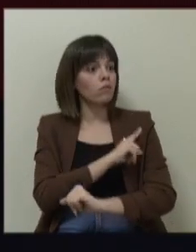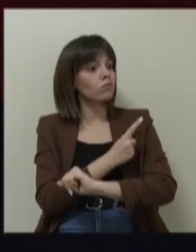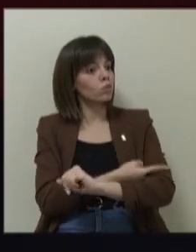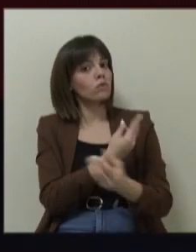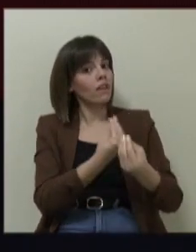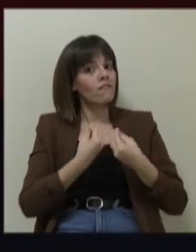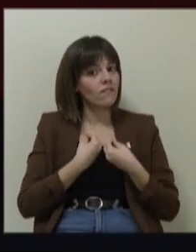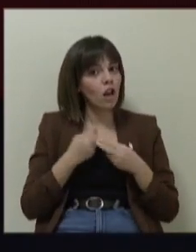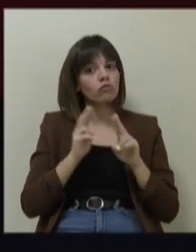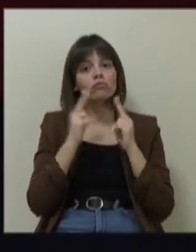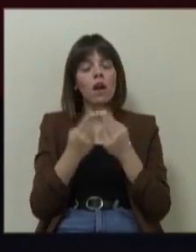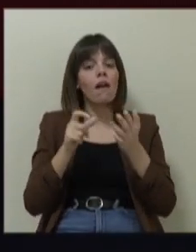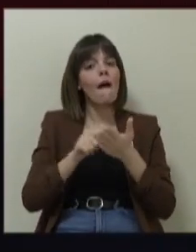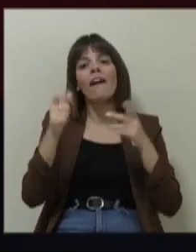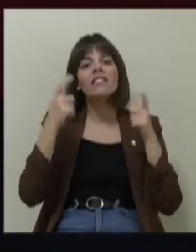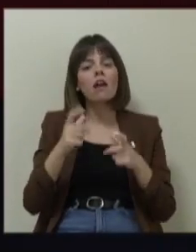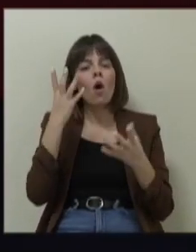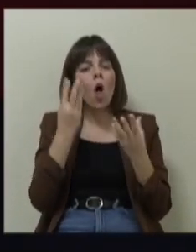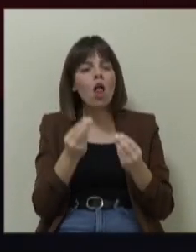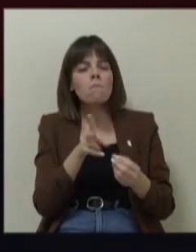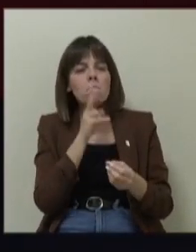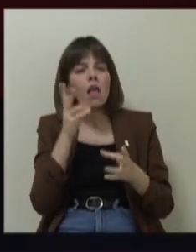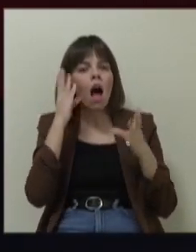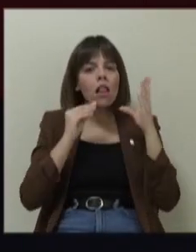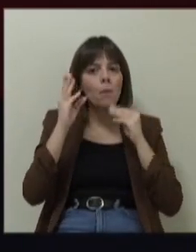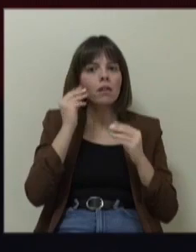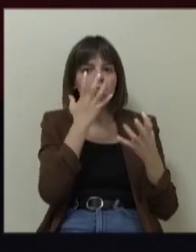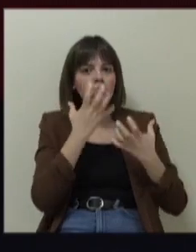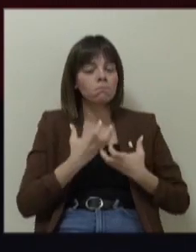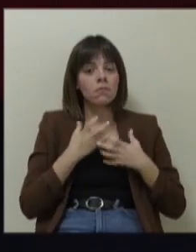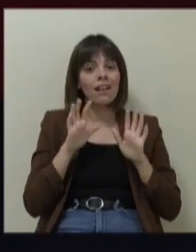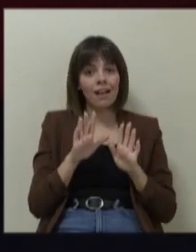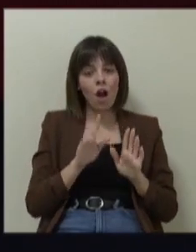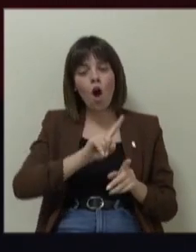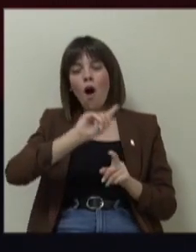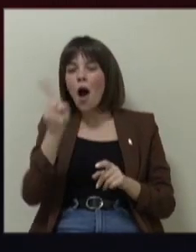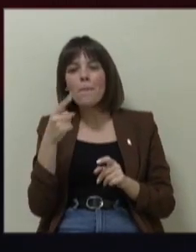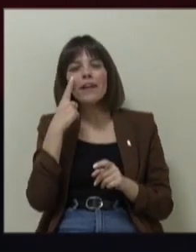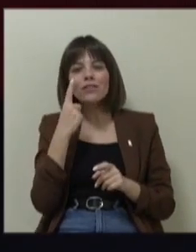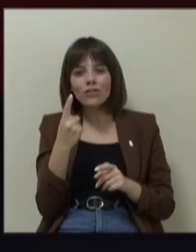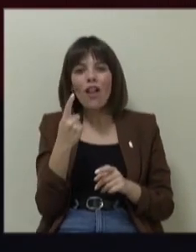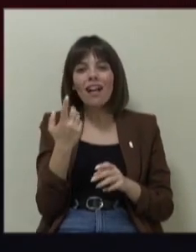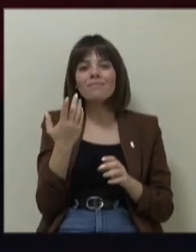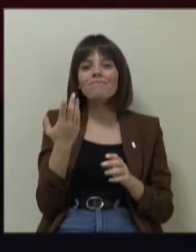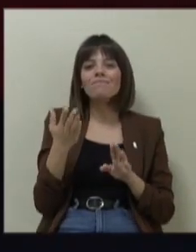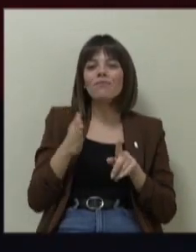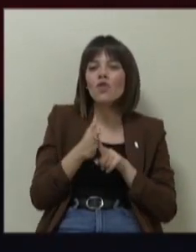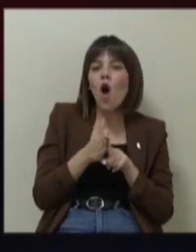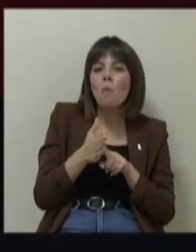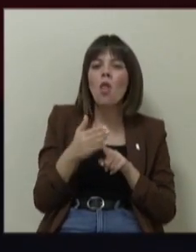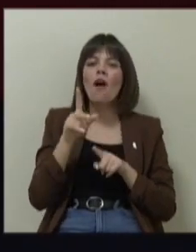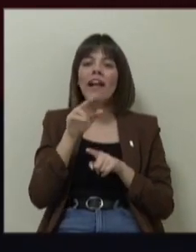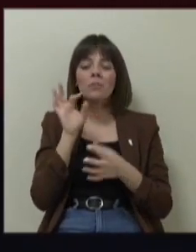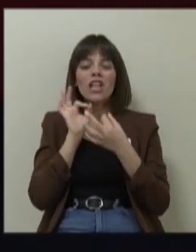güçlendirirken, dünyanın her yerinde olup biteni anlamamızı sağlarken bir yanımızı da törpülüyor. İlişki